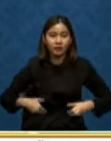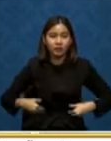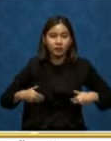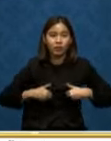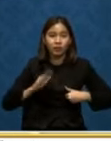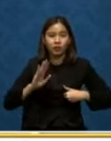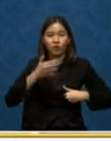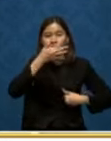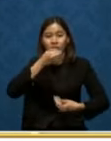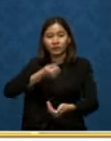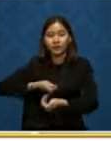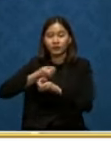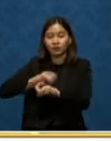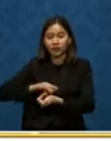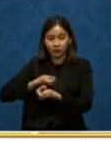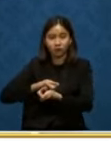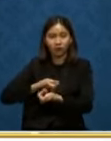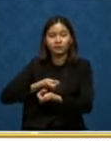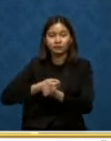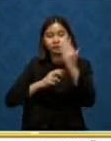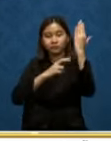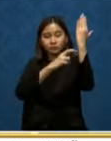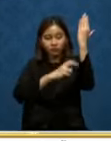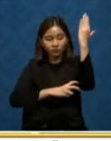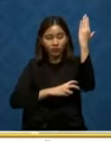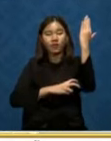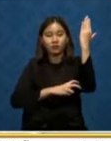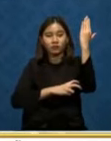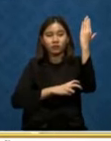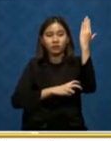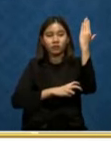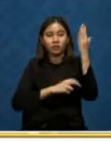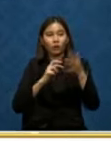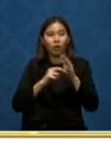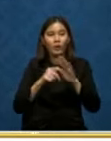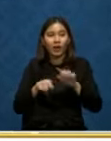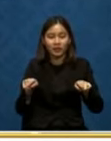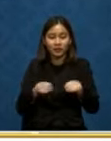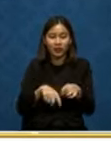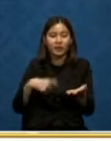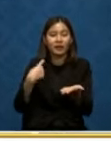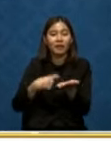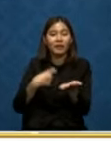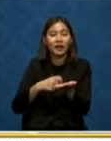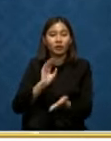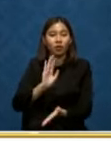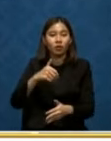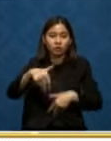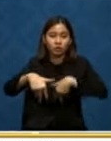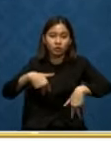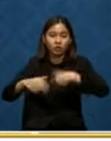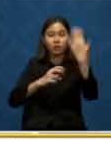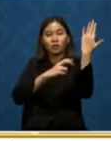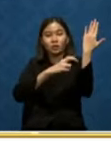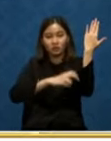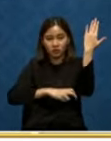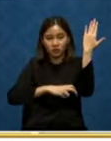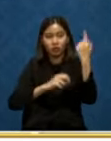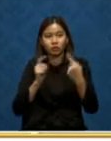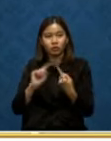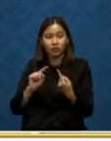น้องชาวเกษตรกรโดยพี่น้องชาวสวนยางนะครับเป็นหลักประกันให้ครับให้กับพี่ช่วงชาวสวนยางให้มากขึ้นนะครับ